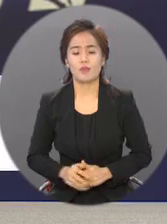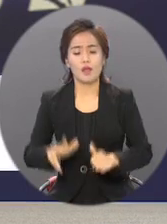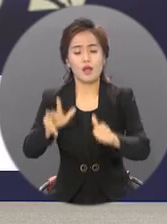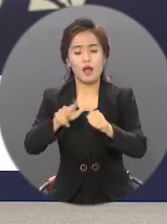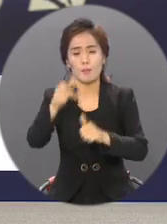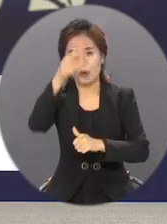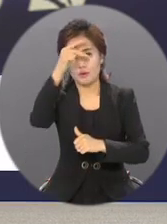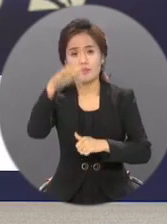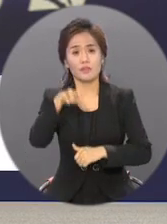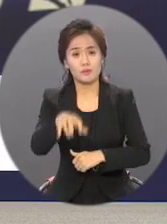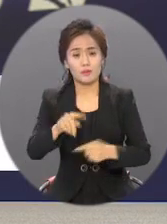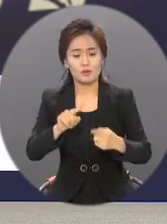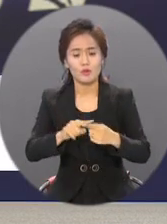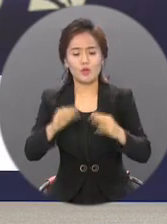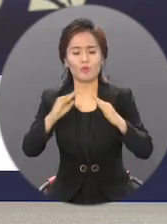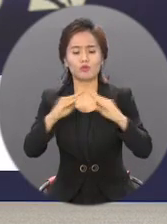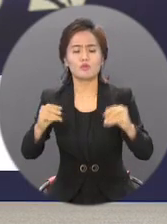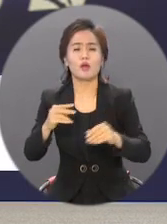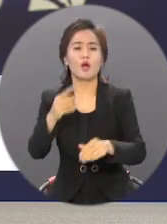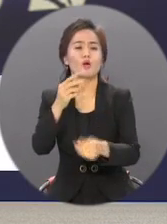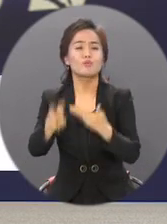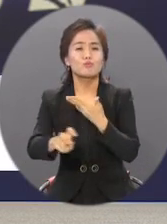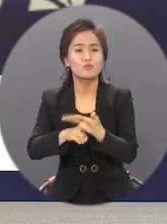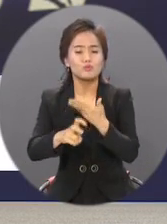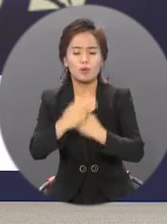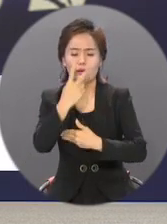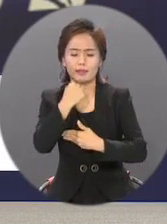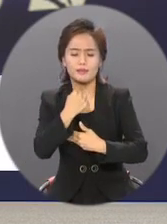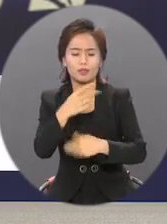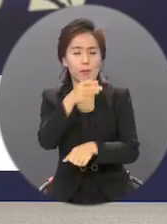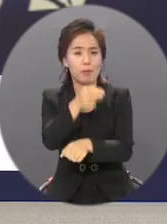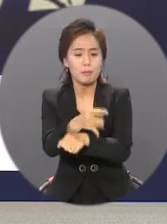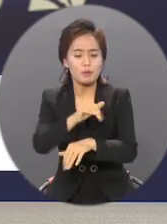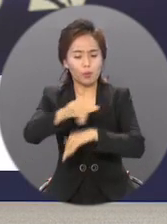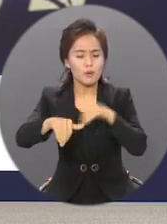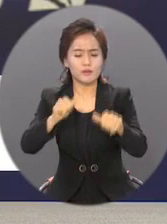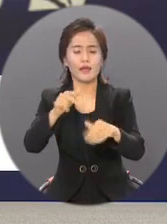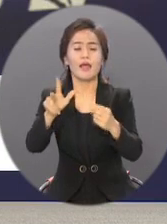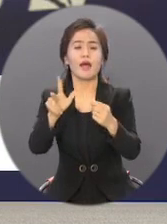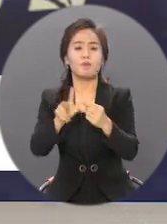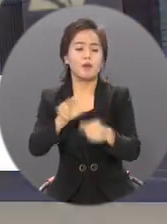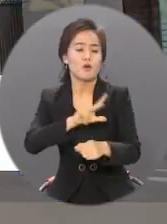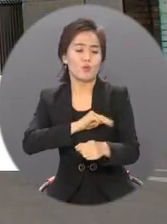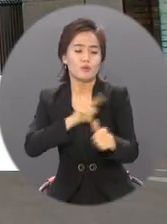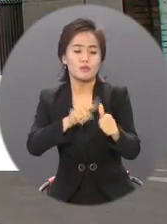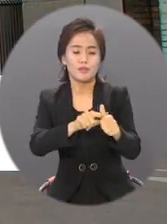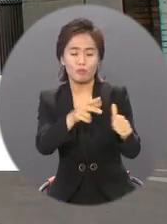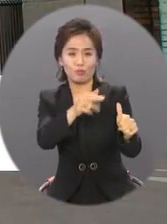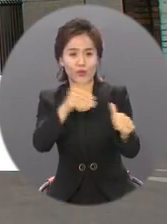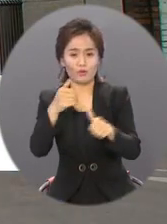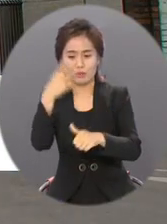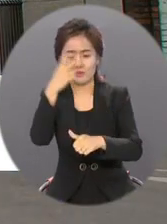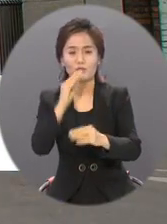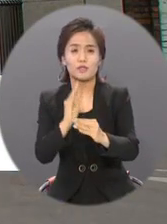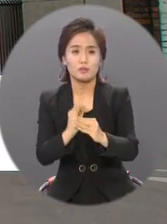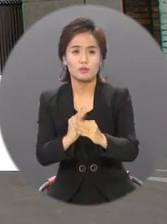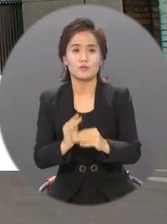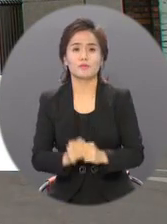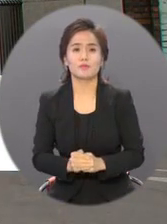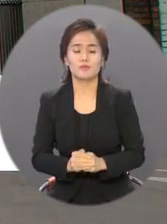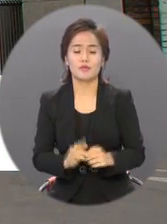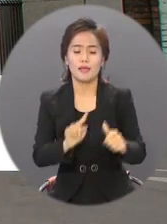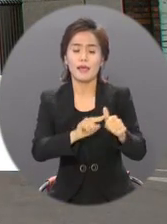한편 경찰서는 부동산 불법 이중 매매 관현 혐의로 고소된 한편 군 의원 a 씨를 조사하고 있습니다